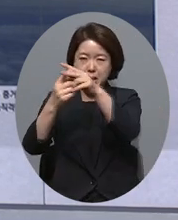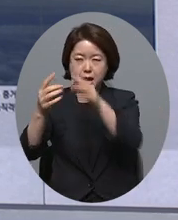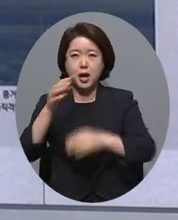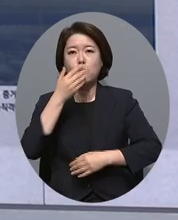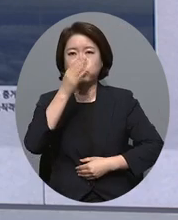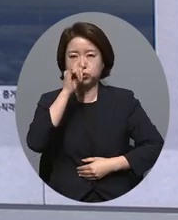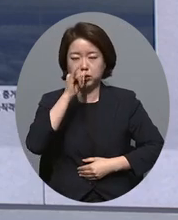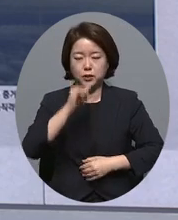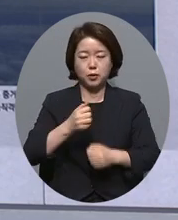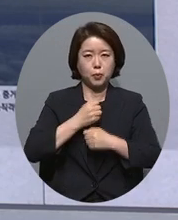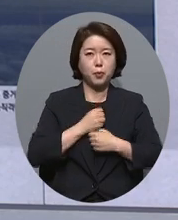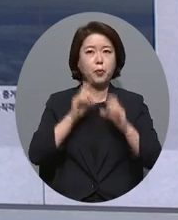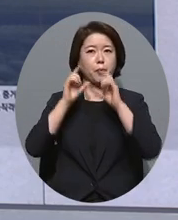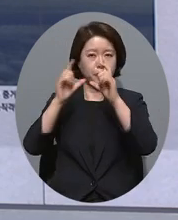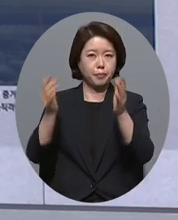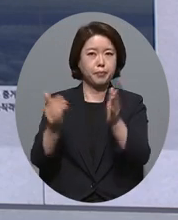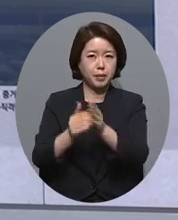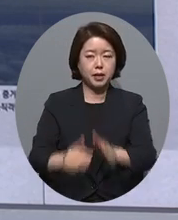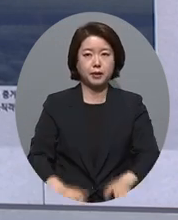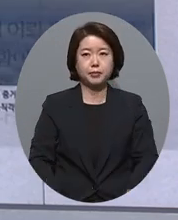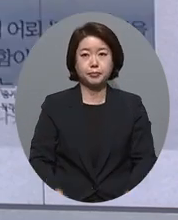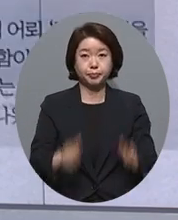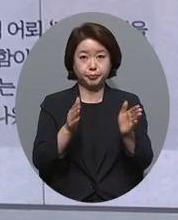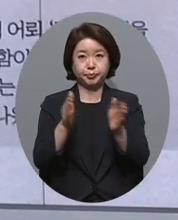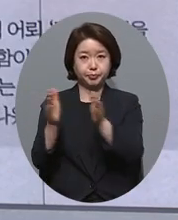한 겁니다 중앙일보 보겠습니다